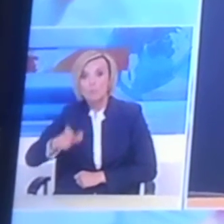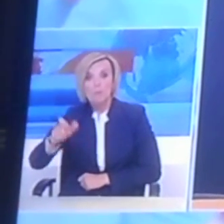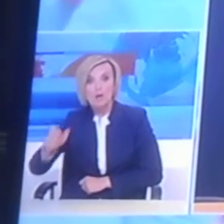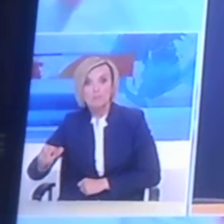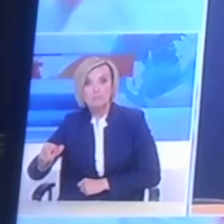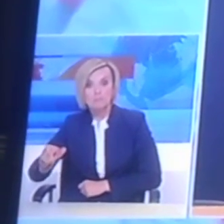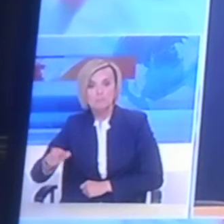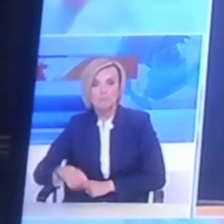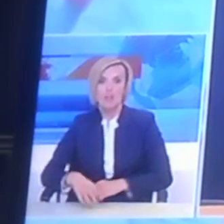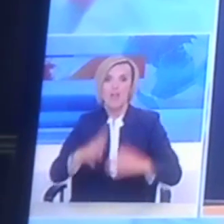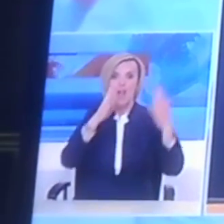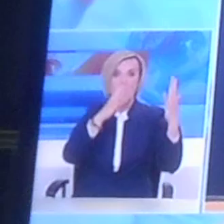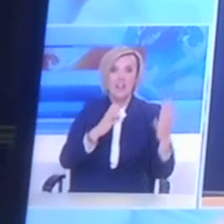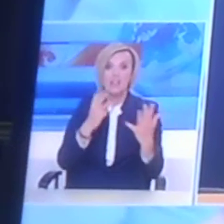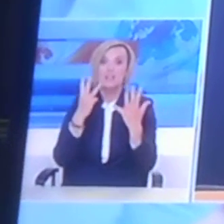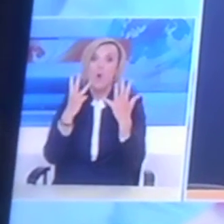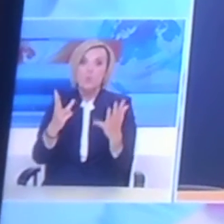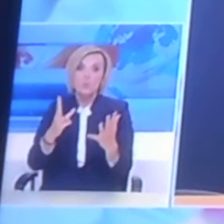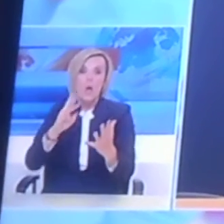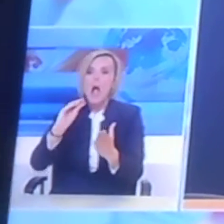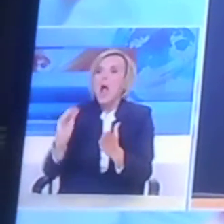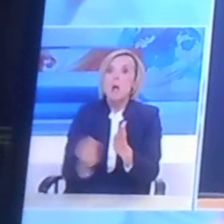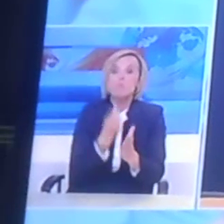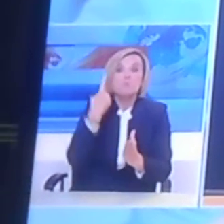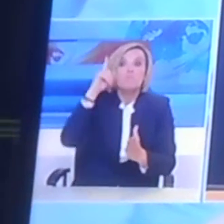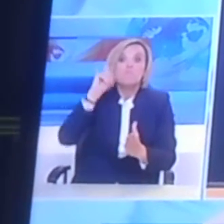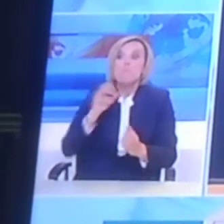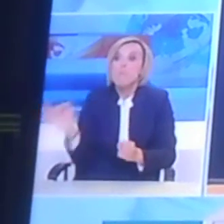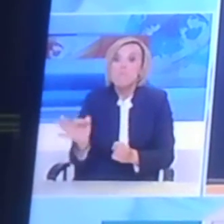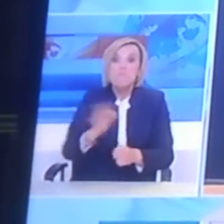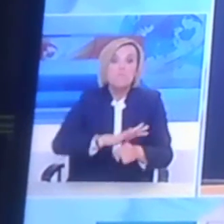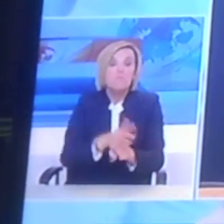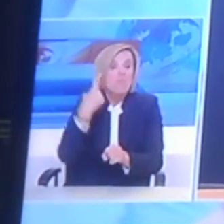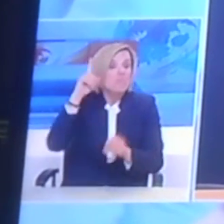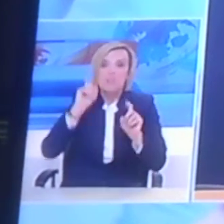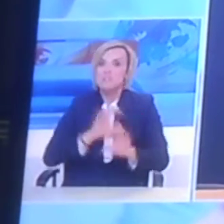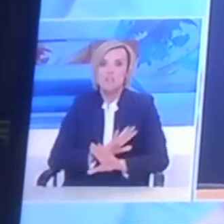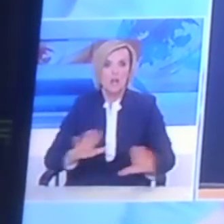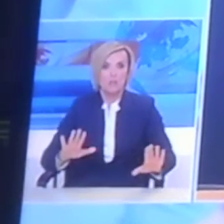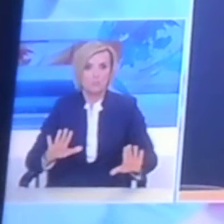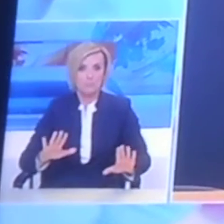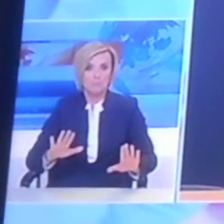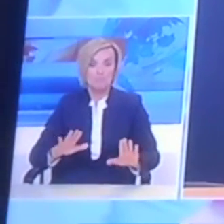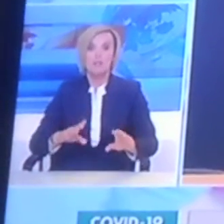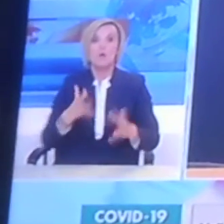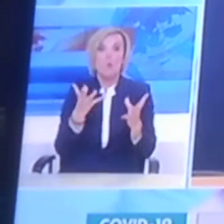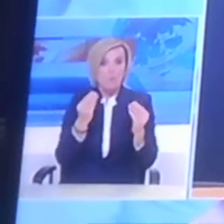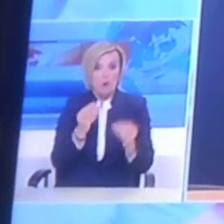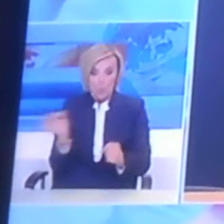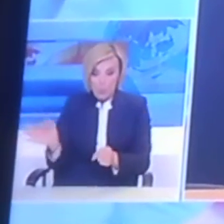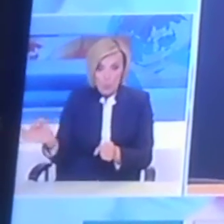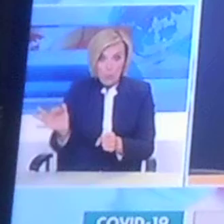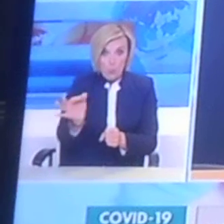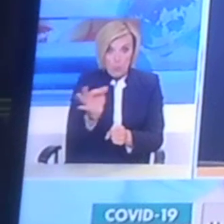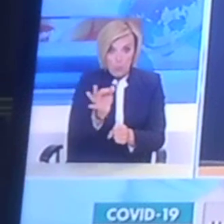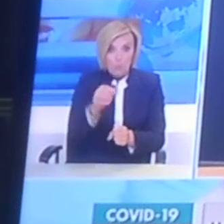98 από τα κρούσματα αυτά έχουν απροσδιόριστη πηγή μετάδοσης. Τα περισσότερα επιβεβαιωμένα εξακολουθούν